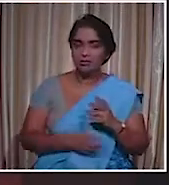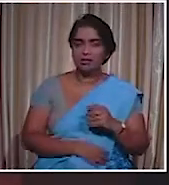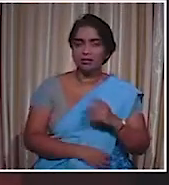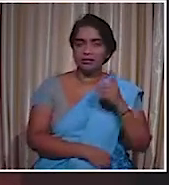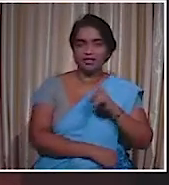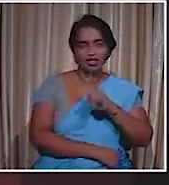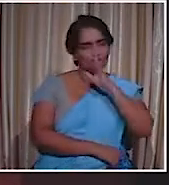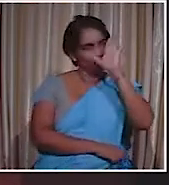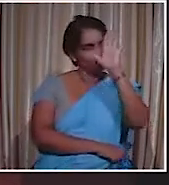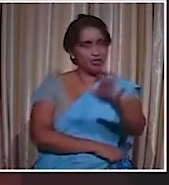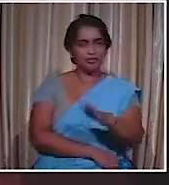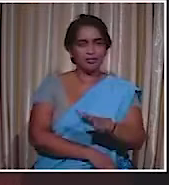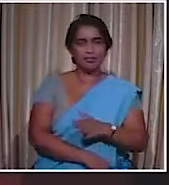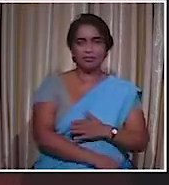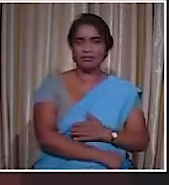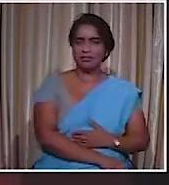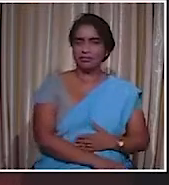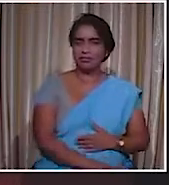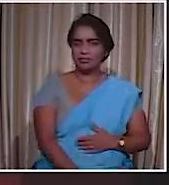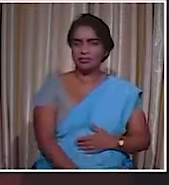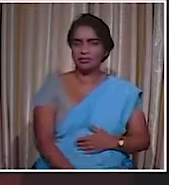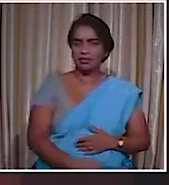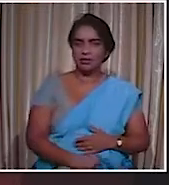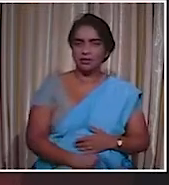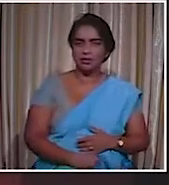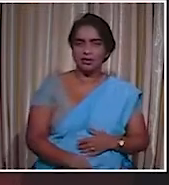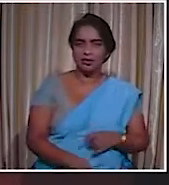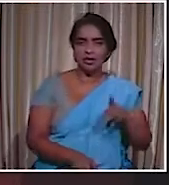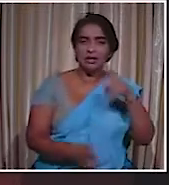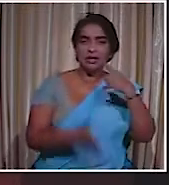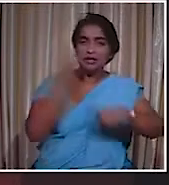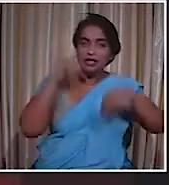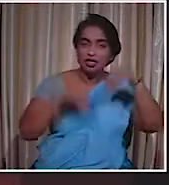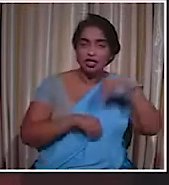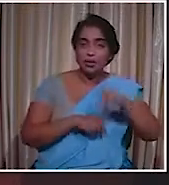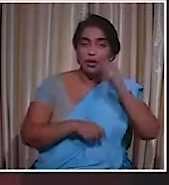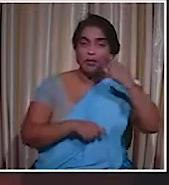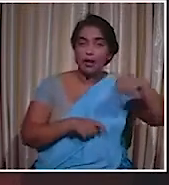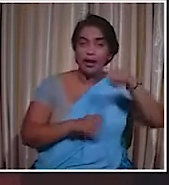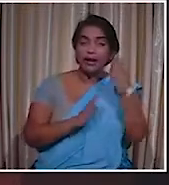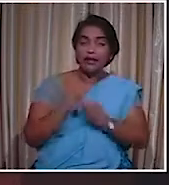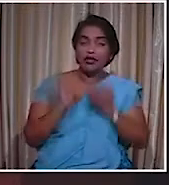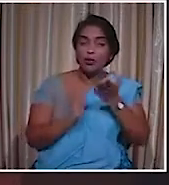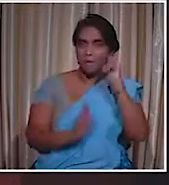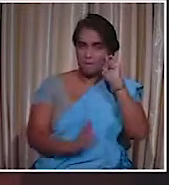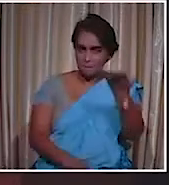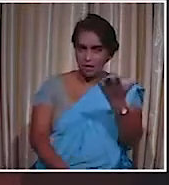කට වහගෙන ඉන්නවහලු තමුන්නාසේ ජනමතය දන්නෙත් නෑ ජන සම්මතවාදය දන්නෙත් නෑ